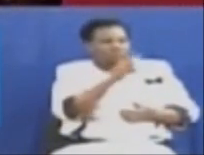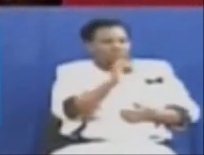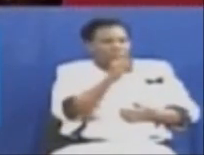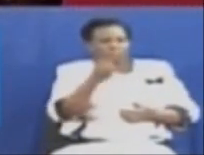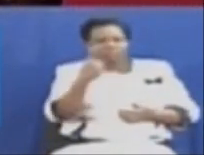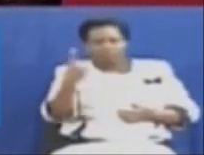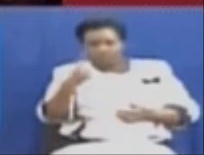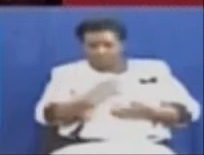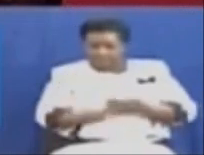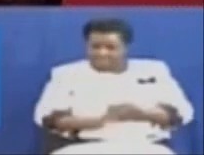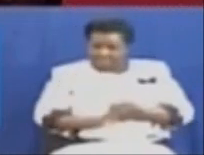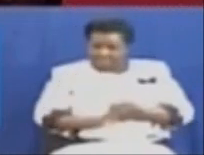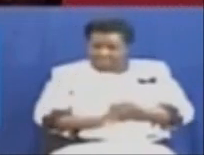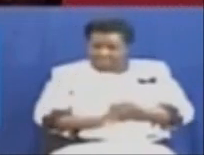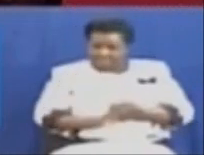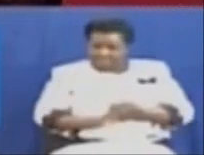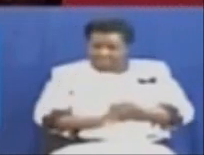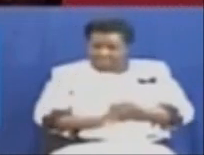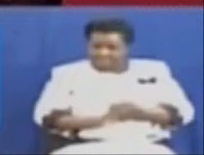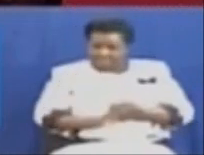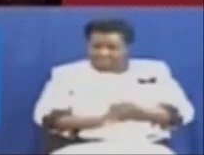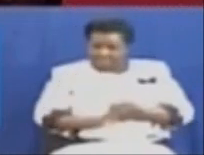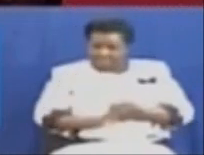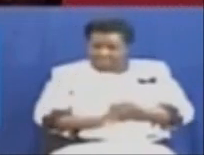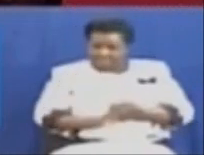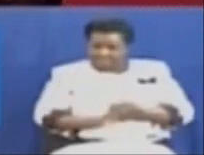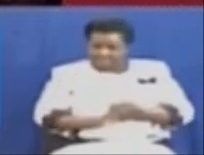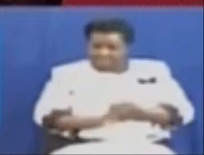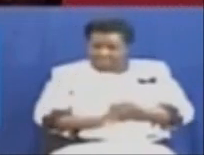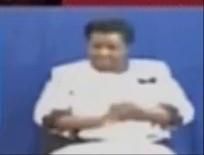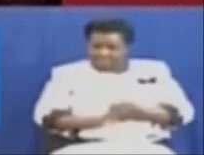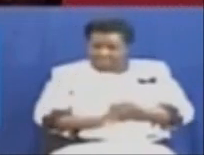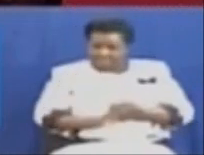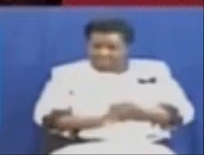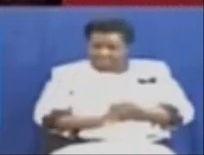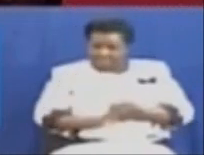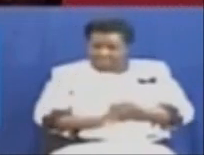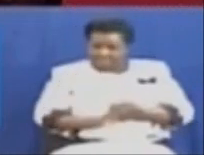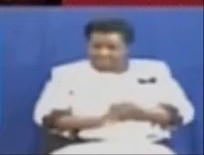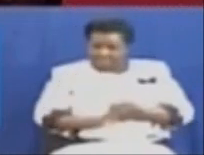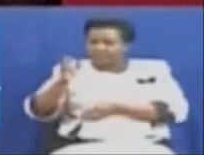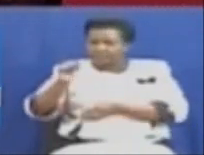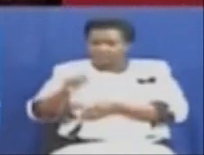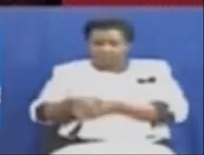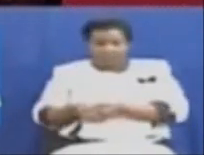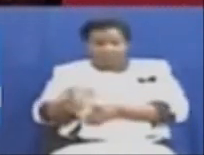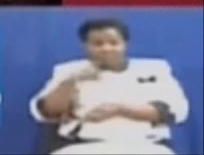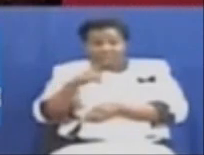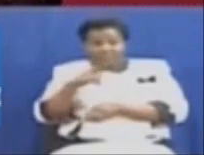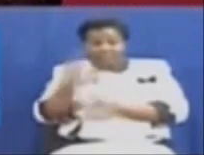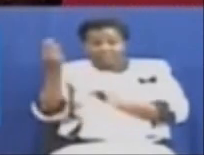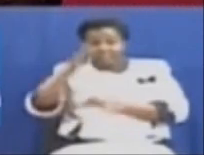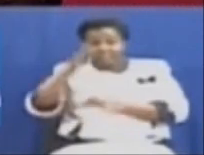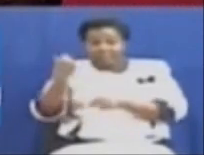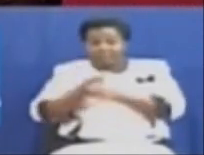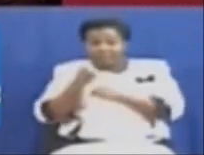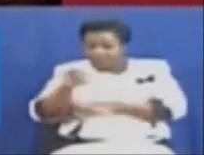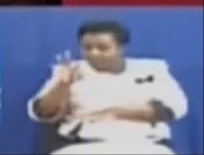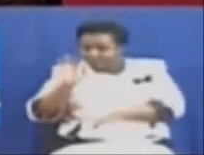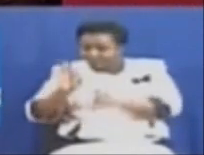mafuriko kwa muda wa wiki moja sasa. Pamoja na majibu mazuri ya waziri, Mheshimiwa Naibu